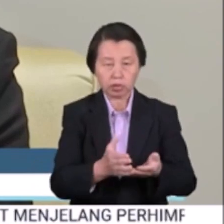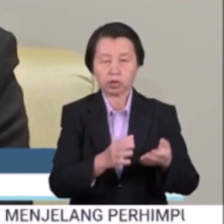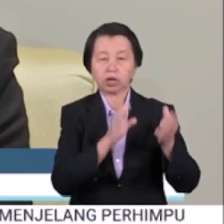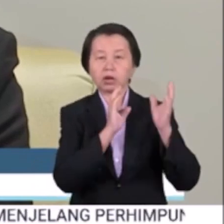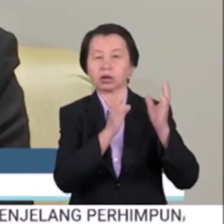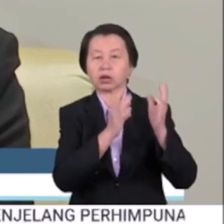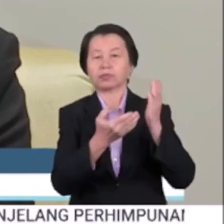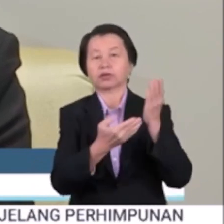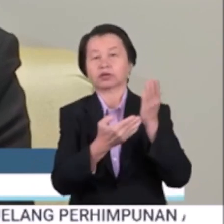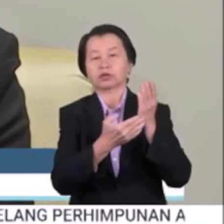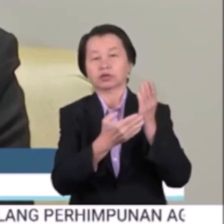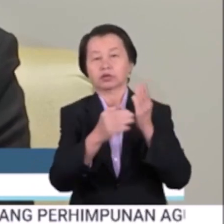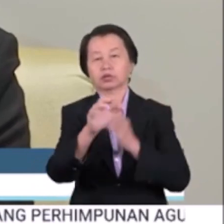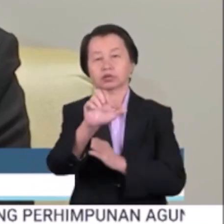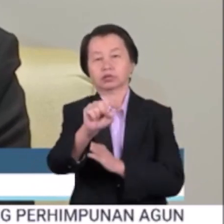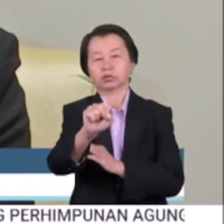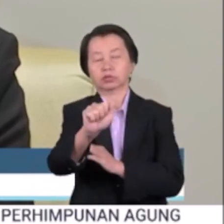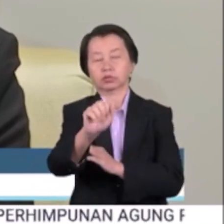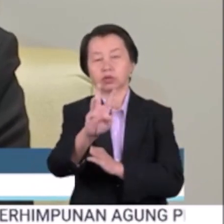sawit